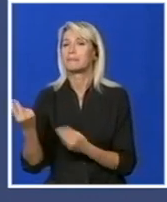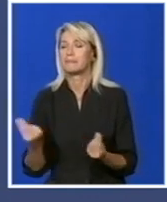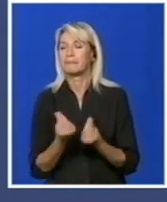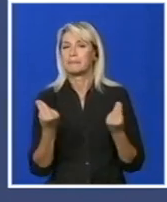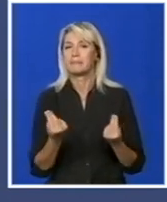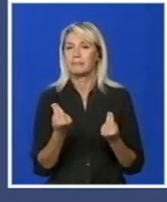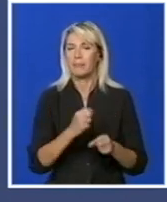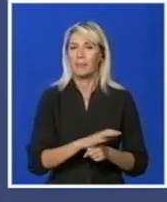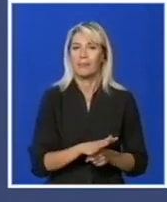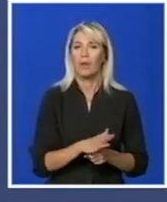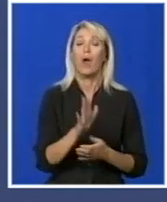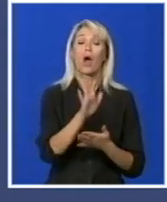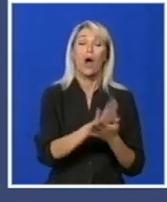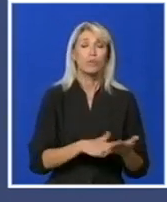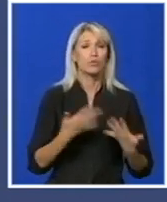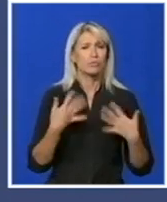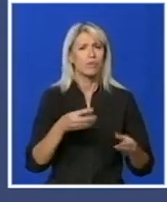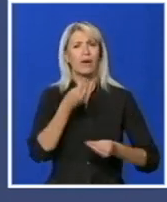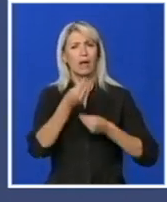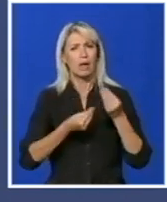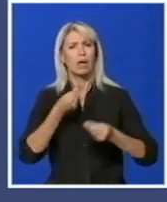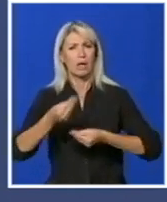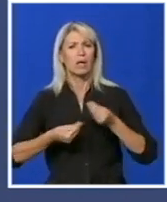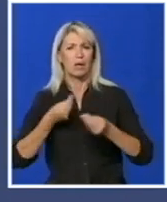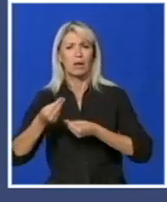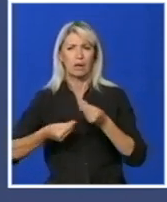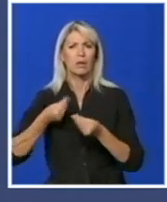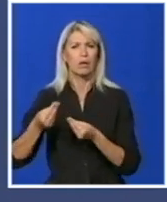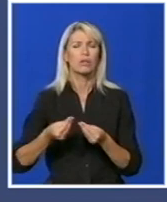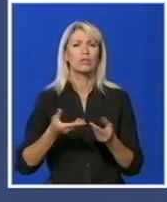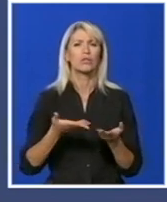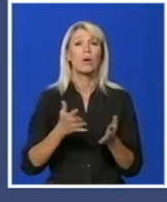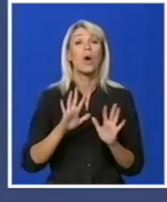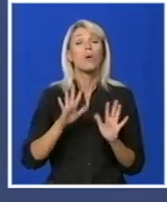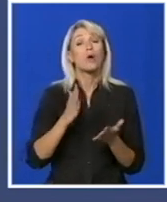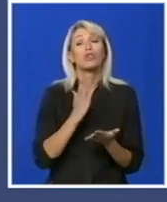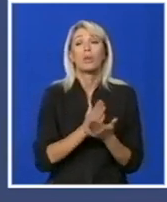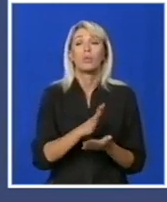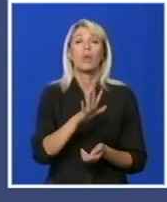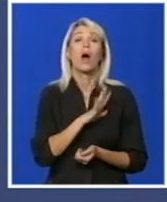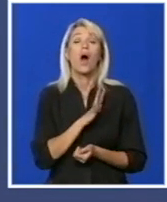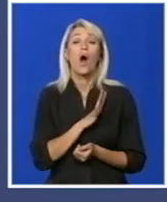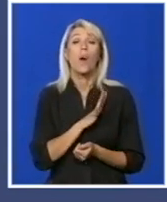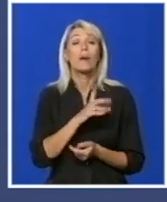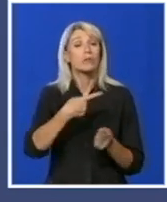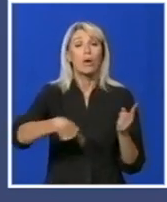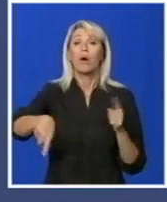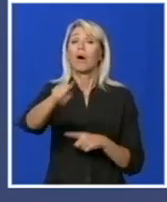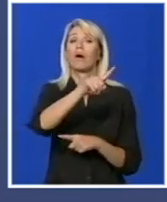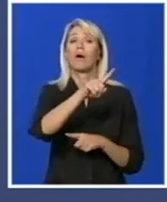Od početka smo govorili da je, može da bude rizično za sve naše građane